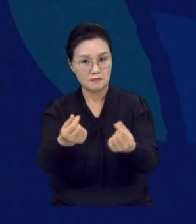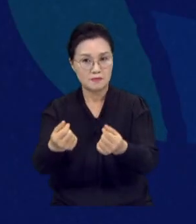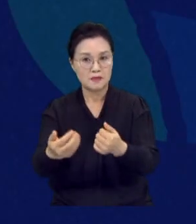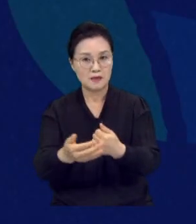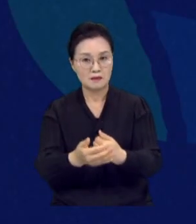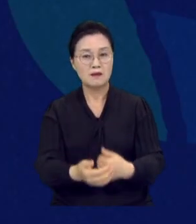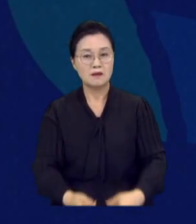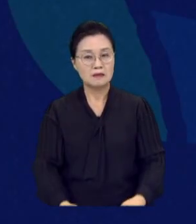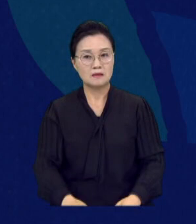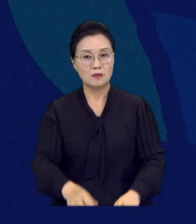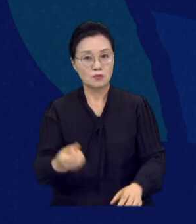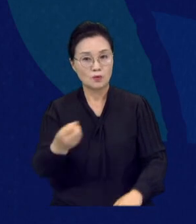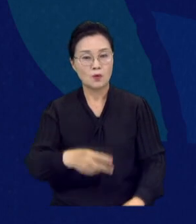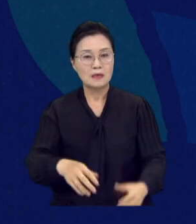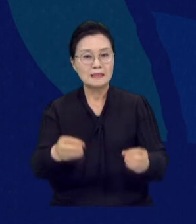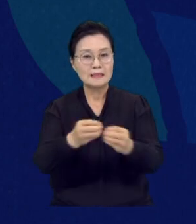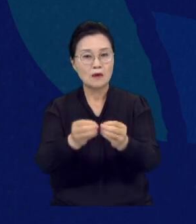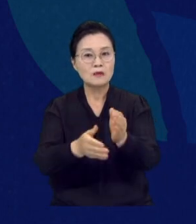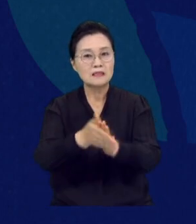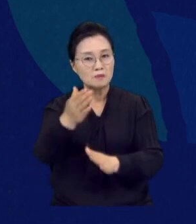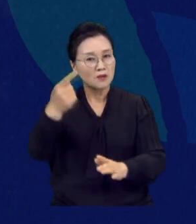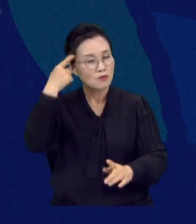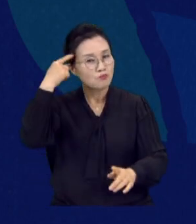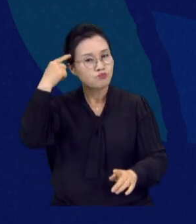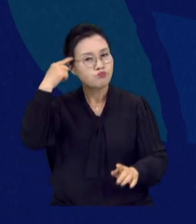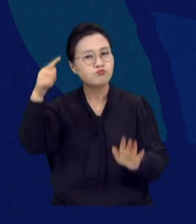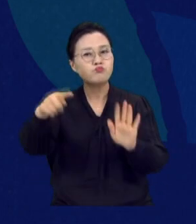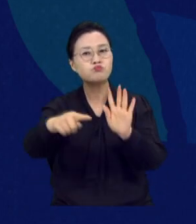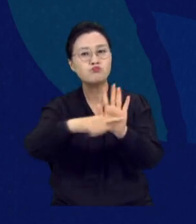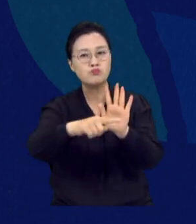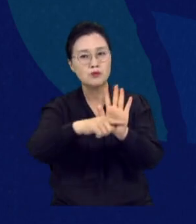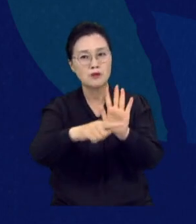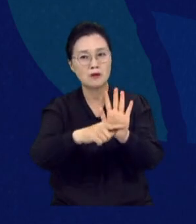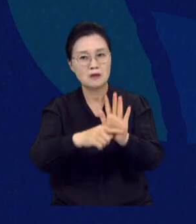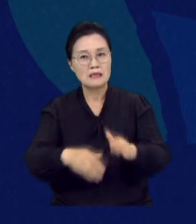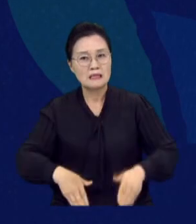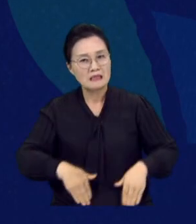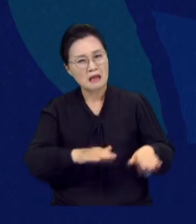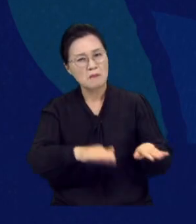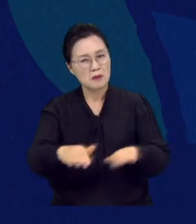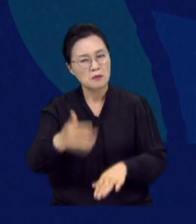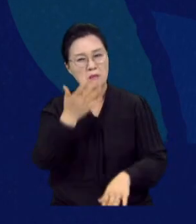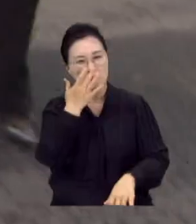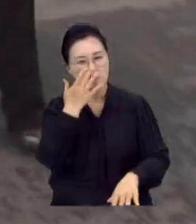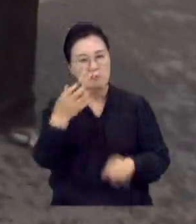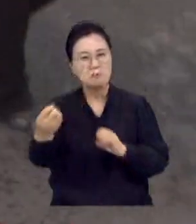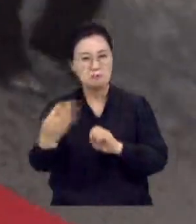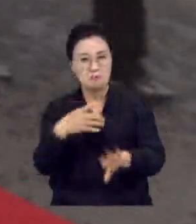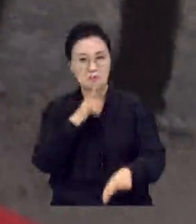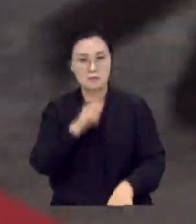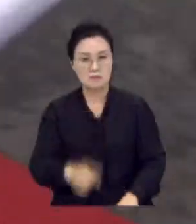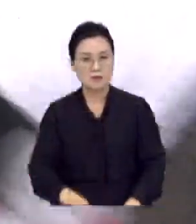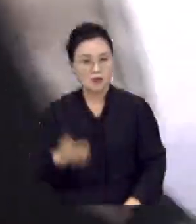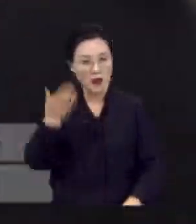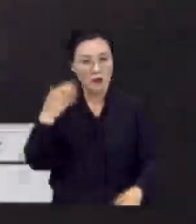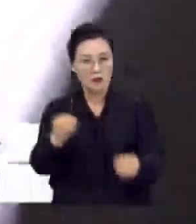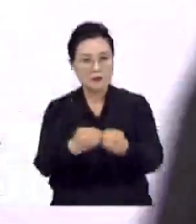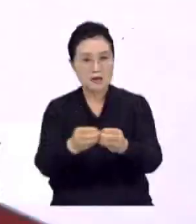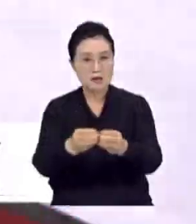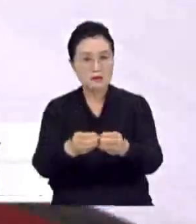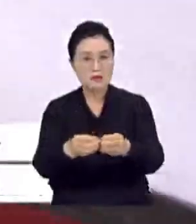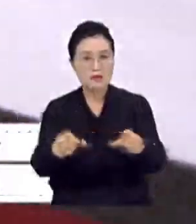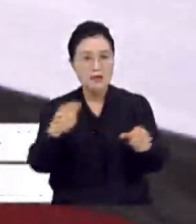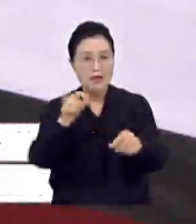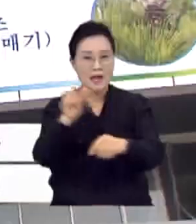상대적으로 창원시민들의 부정의견이 높았고 남해안권이 낮은 편이었습니다 과거 창원시